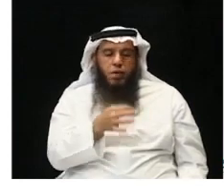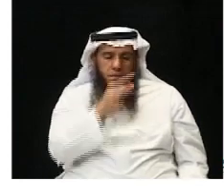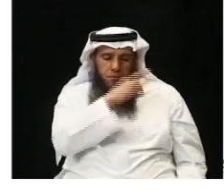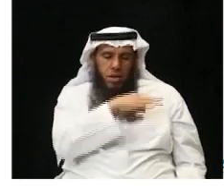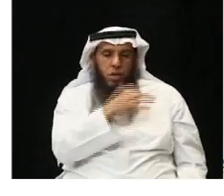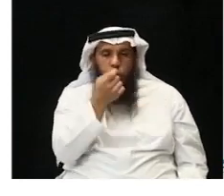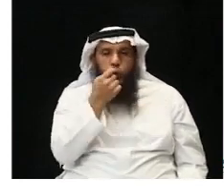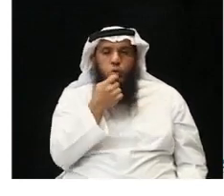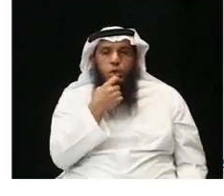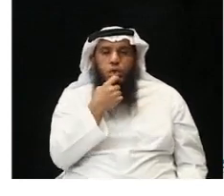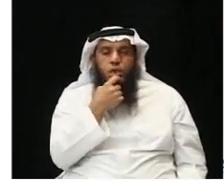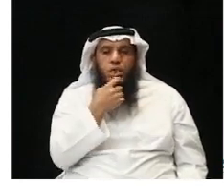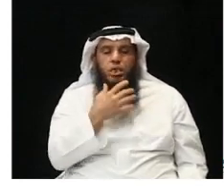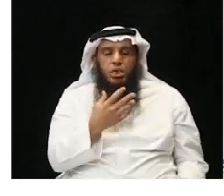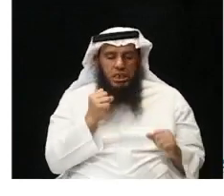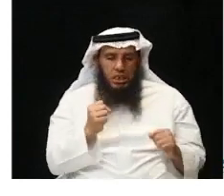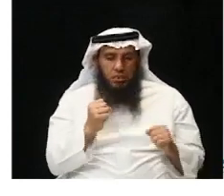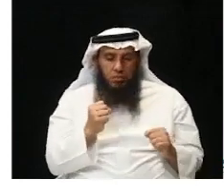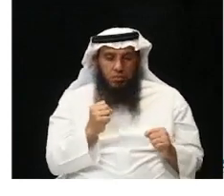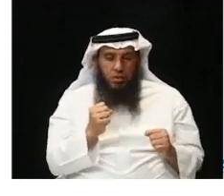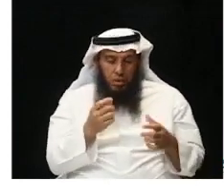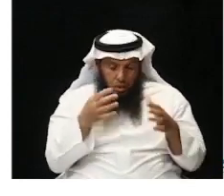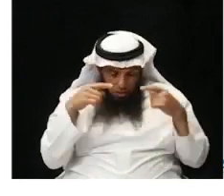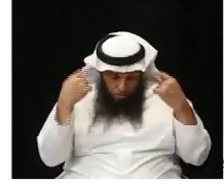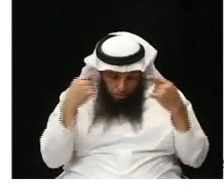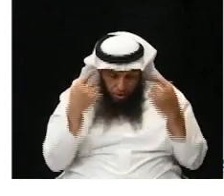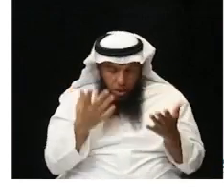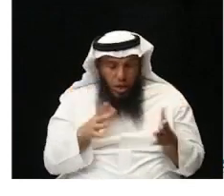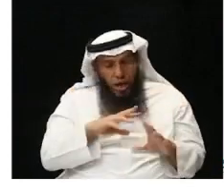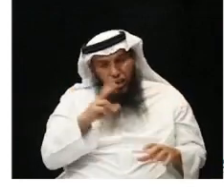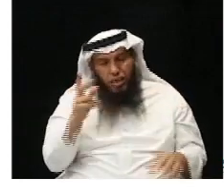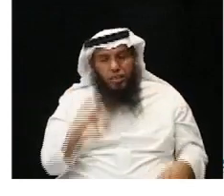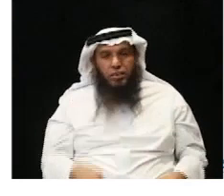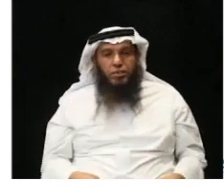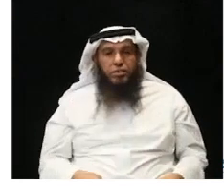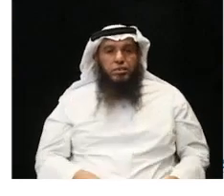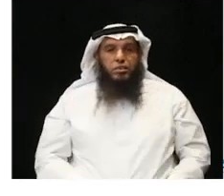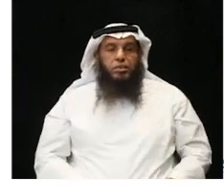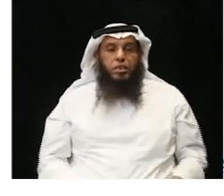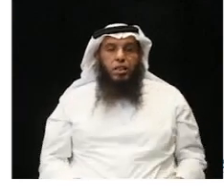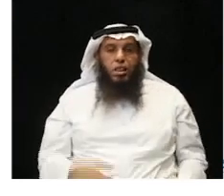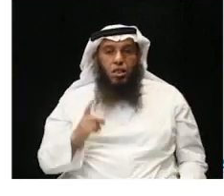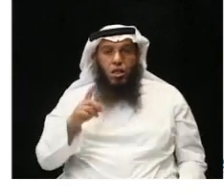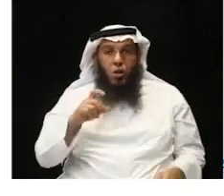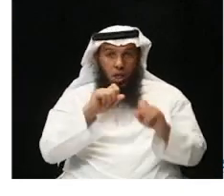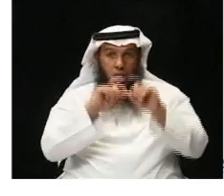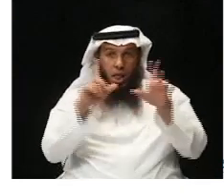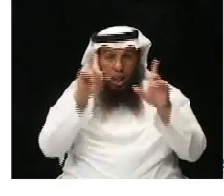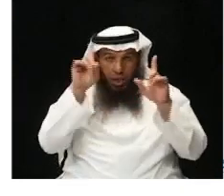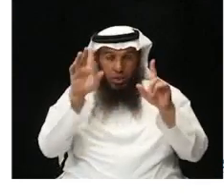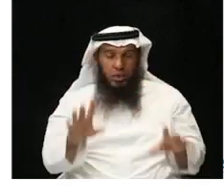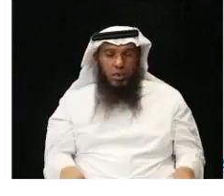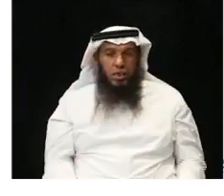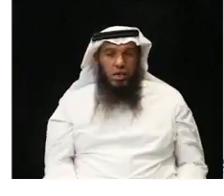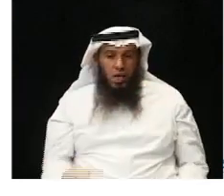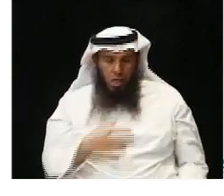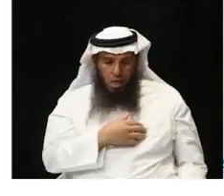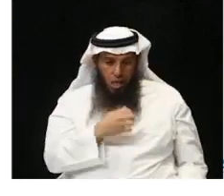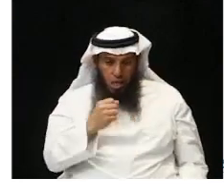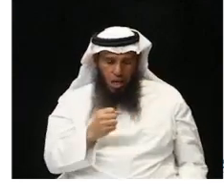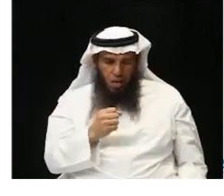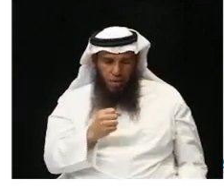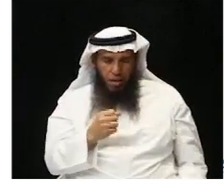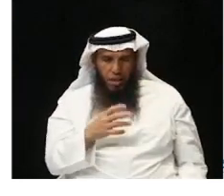القرآن، سواء كان في الشفاء أو في التدبر أو غيره. ثم بين الله سبحانه وتعالى أن من آمن